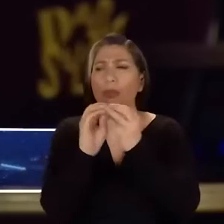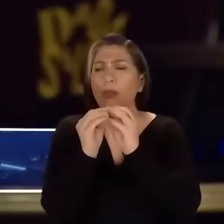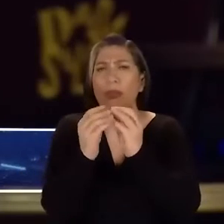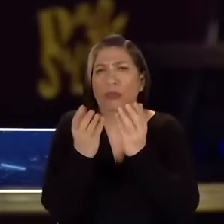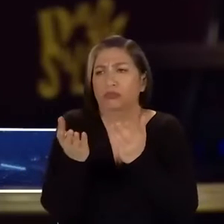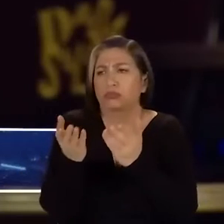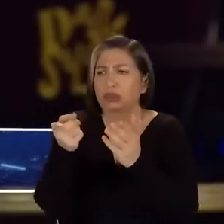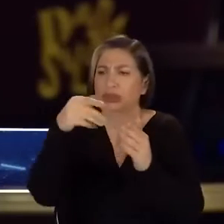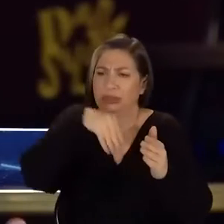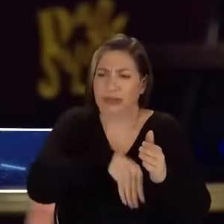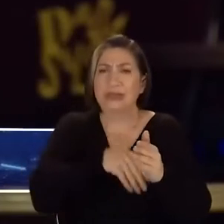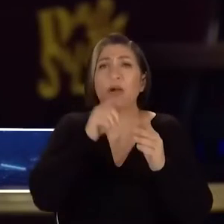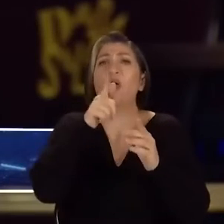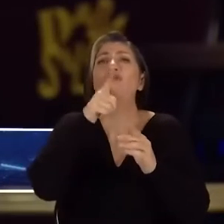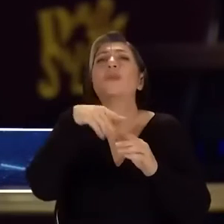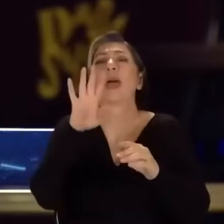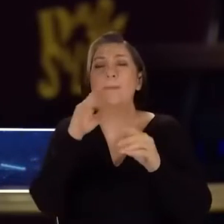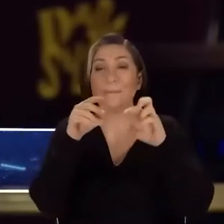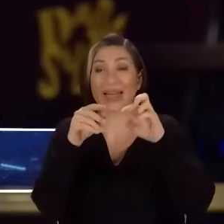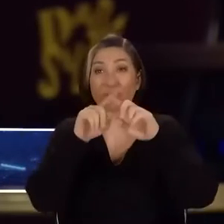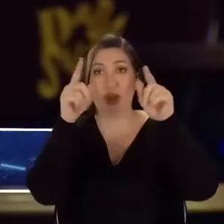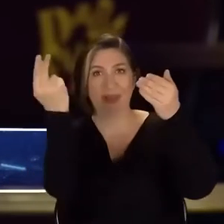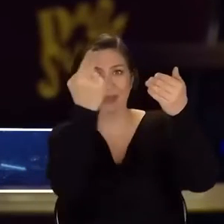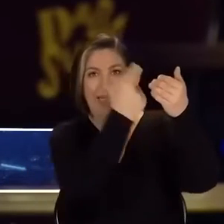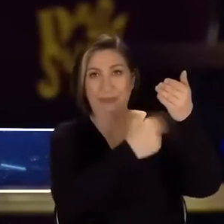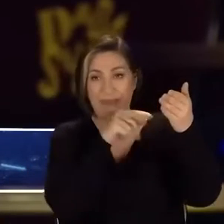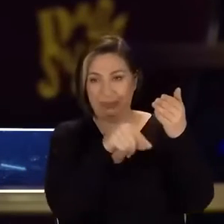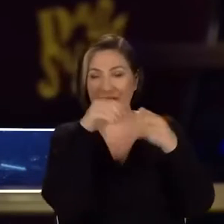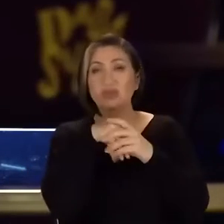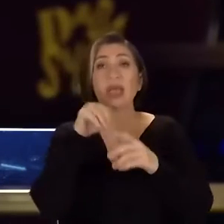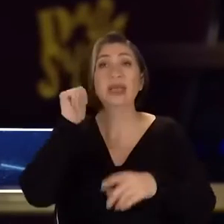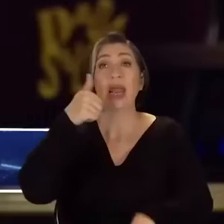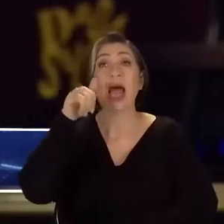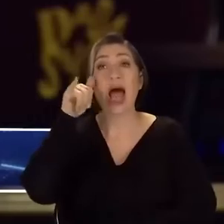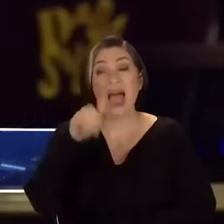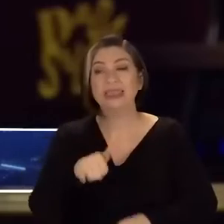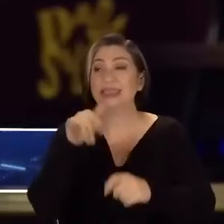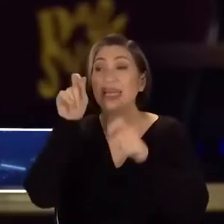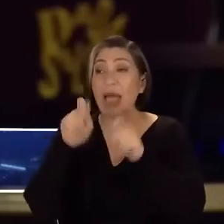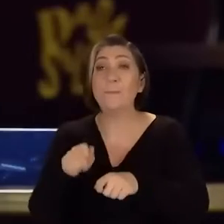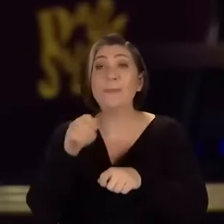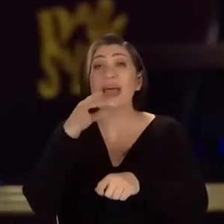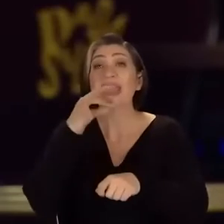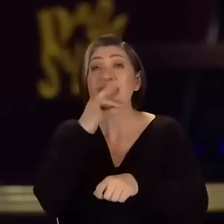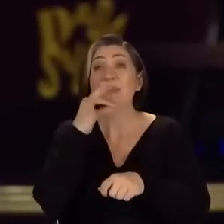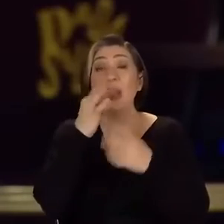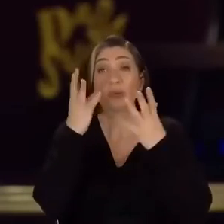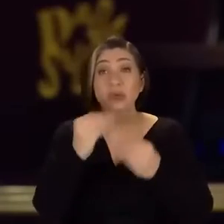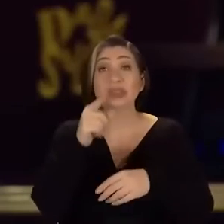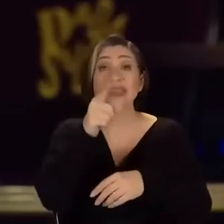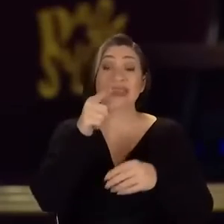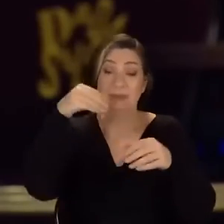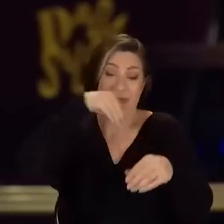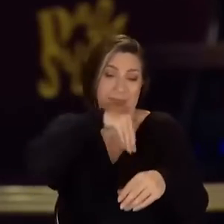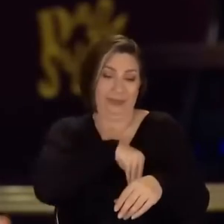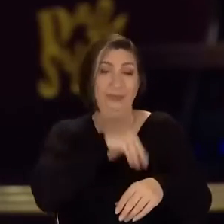cebinizdeki taşıdığınız bip bip ötmeyen Picasso tablosunun yarın aynısının üretilme ihtimali olsaydı siz yanınıza